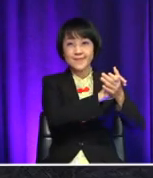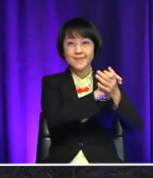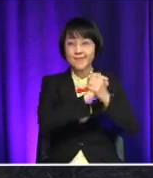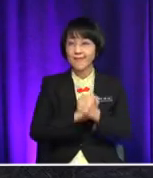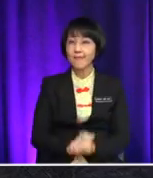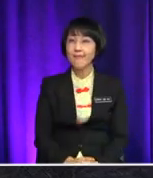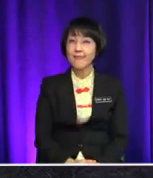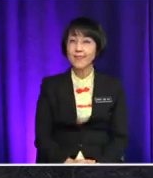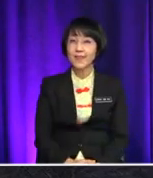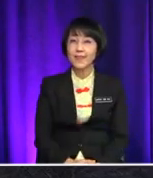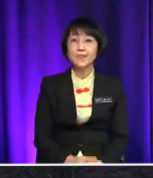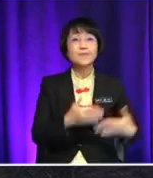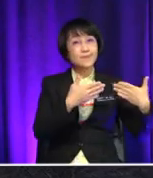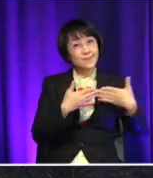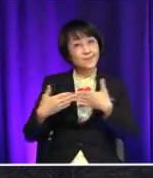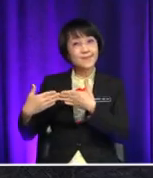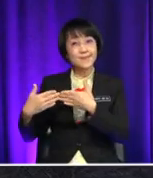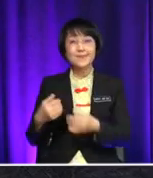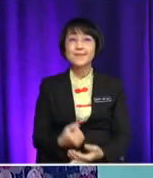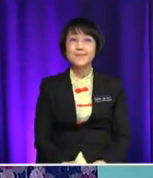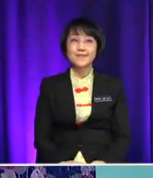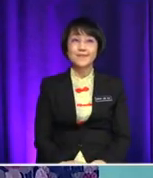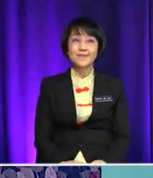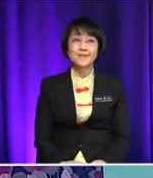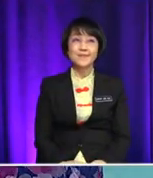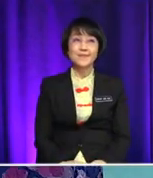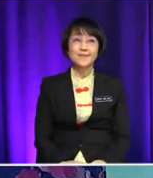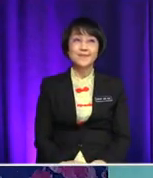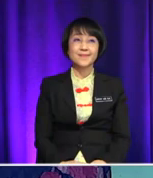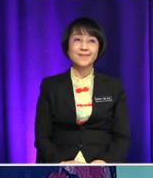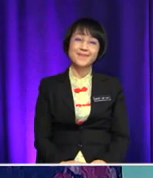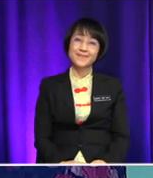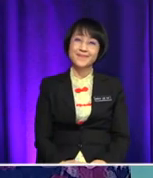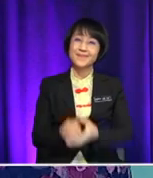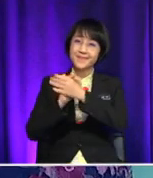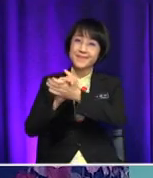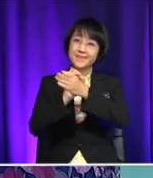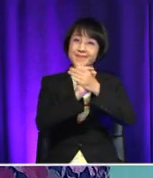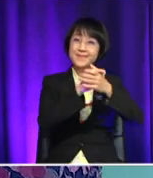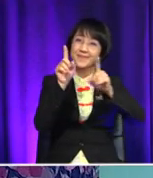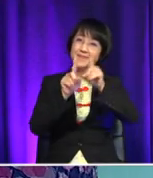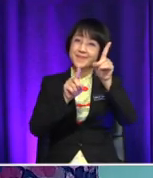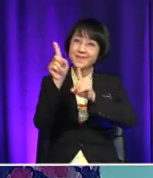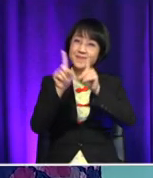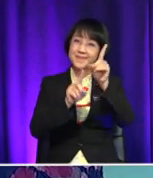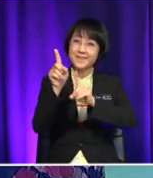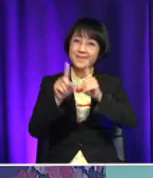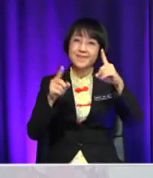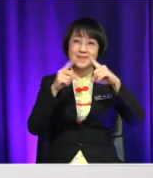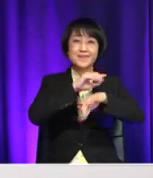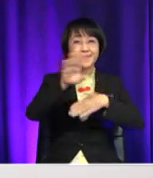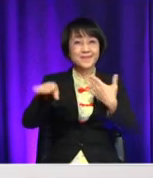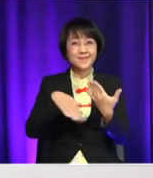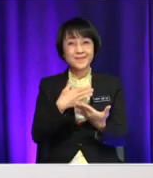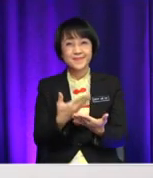baca gue seterusnya oke nah ini nak tunjuk bintang ini sebenarnya bukan nah tanya kepada kesemuanya